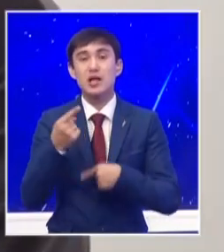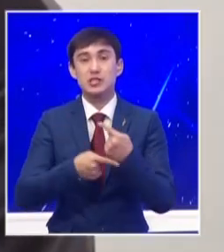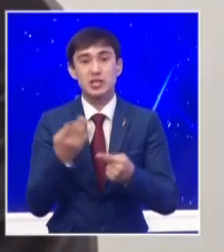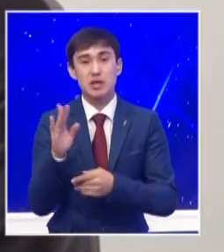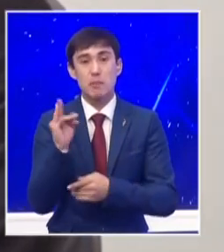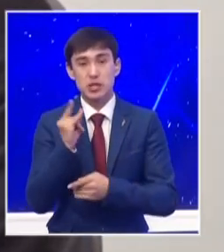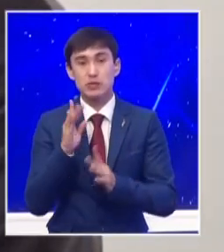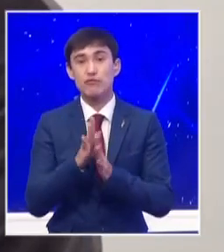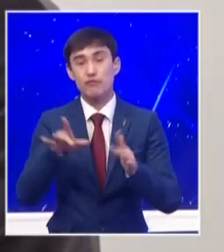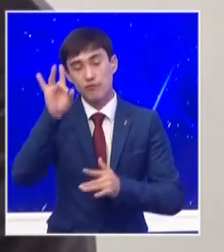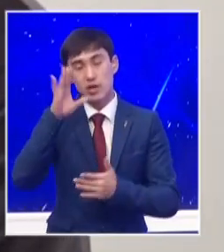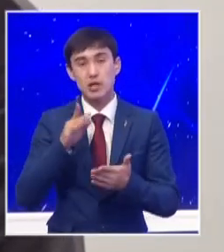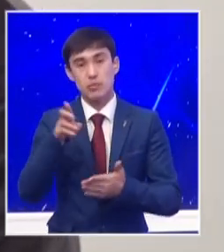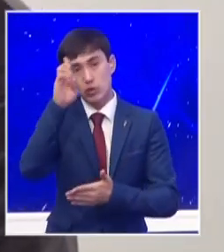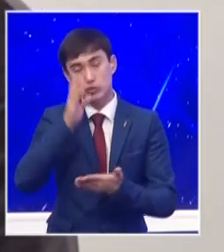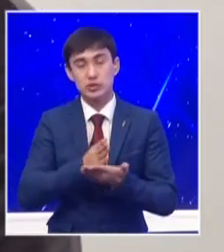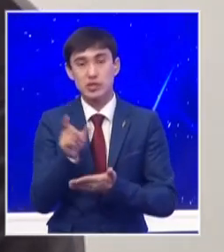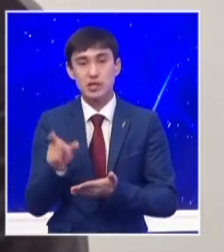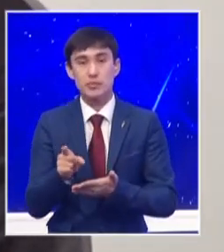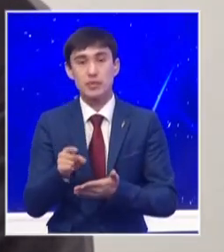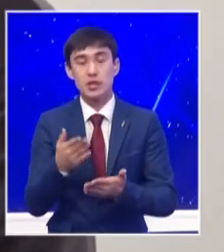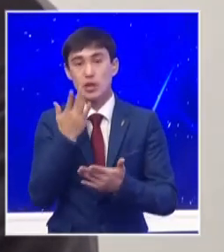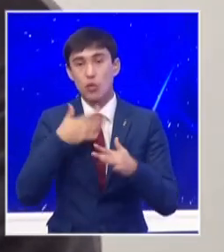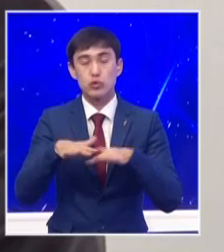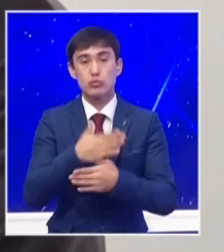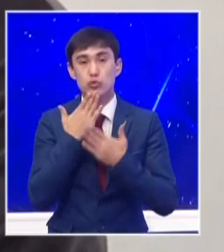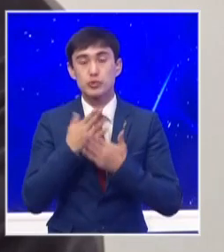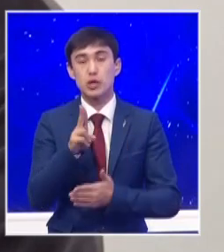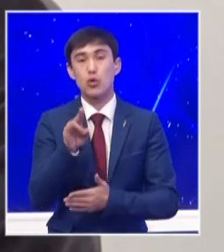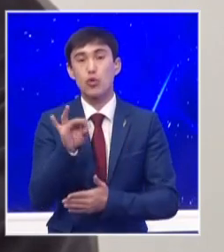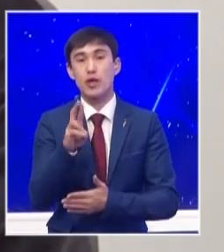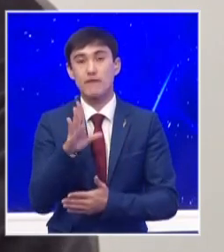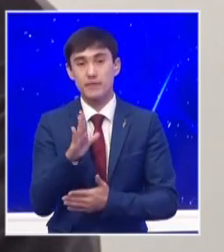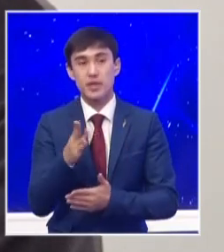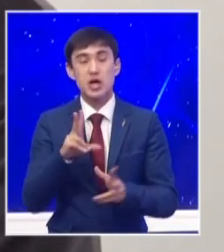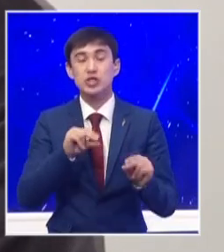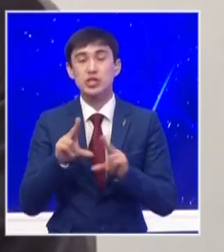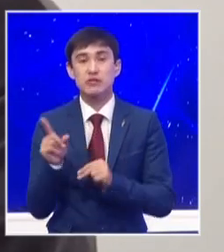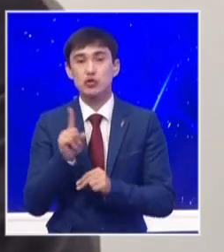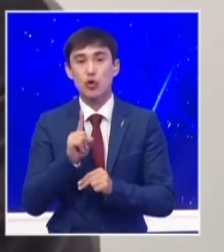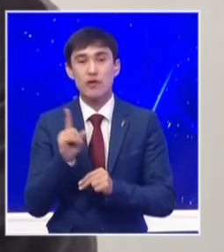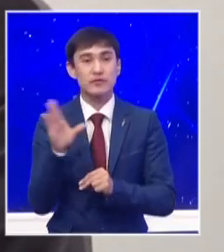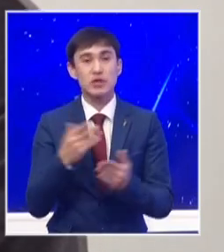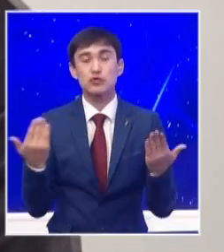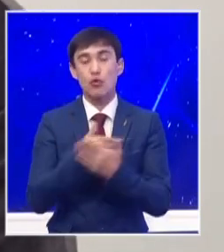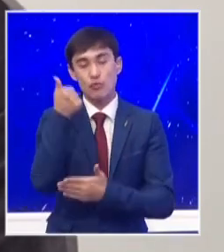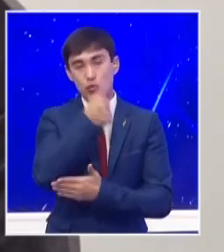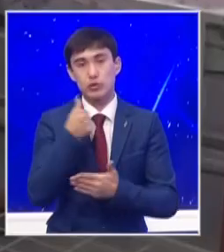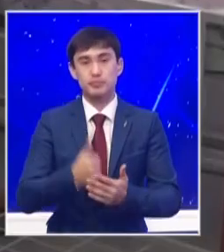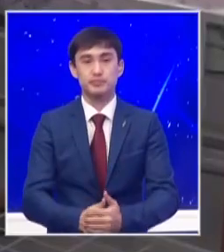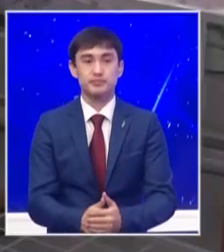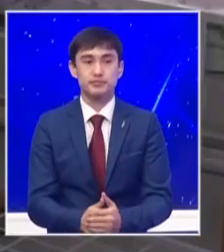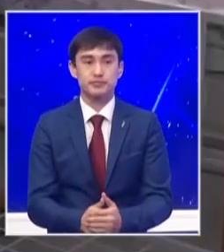Станет таким же великим государственным деятелем и народным любимцем как динмухамед Кунаев я очень счастлива всех с Новым